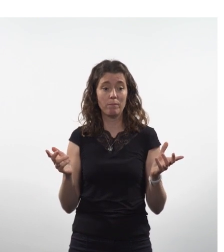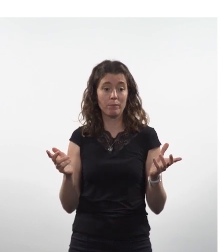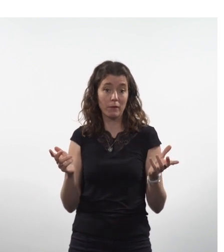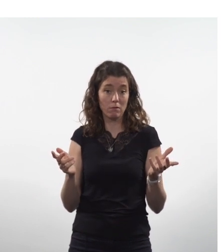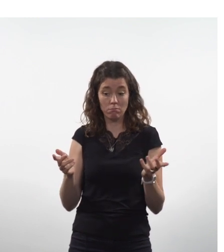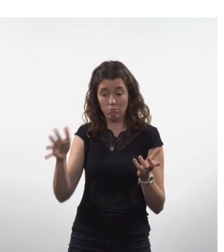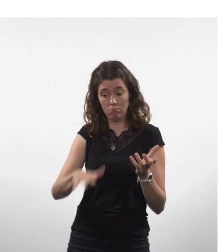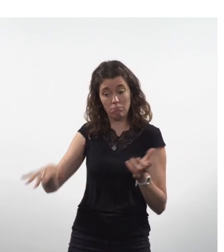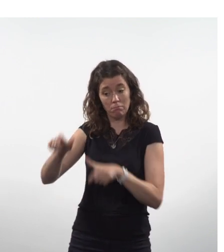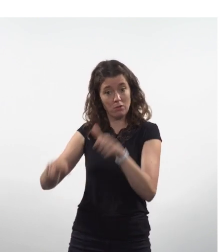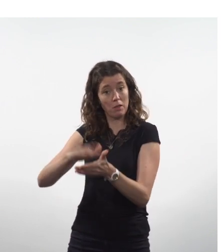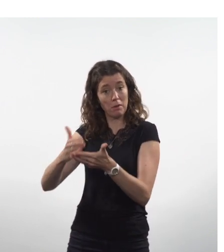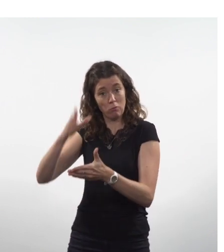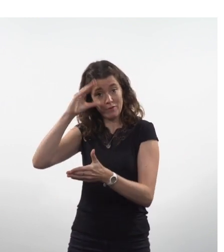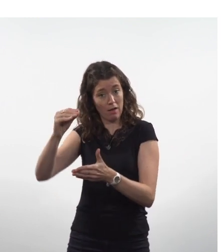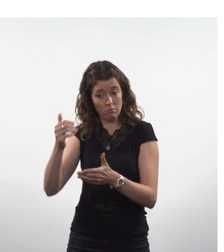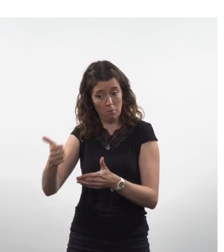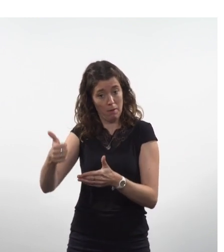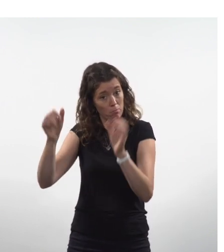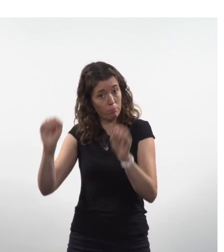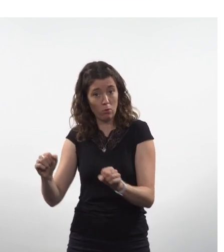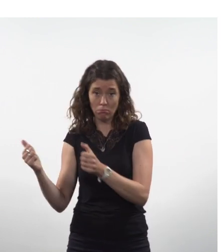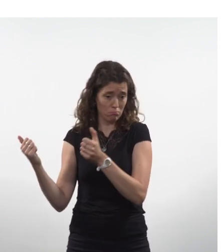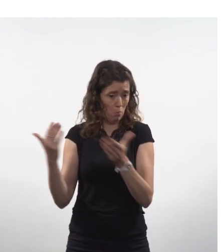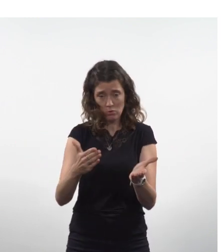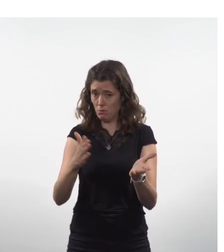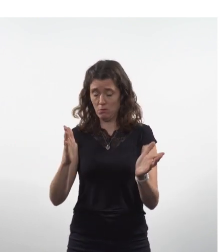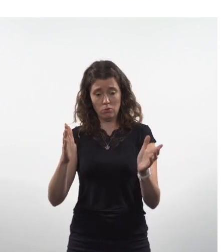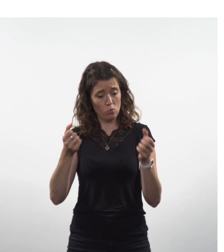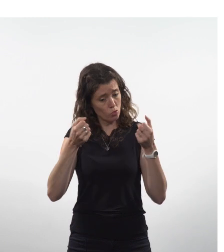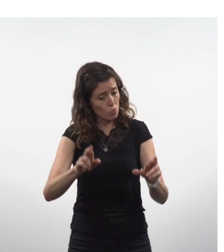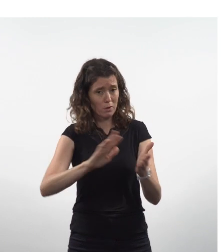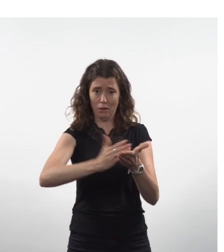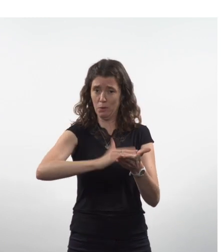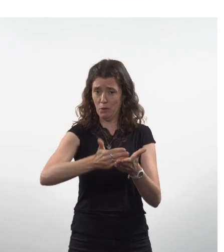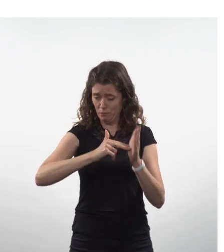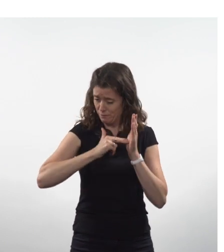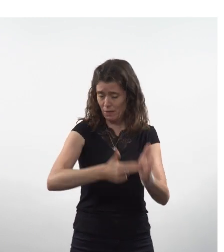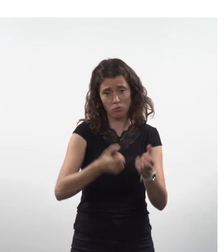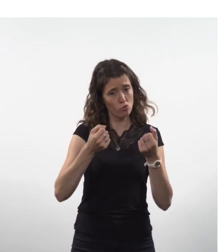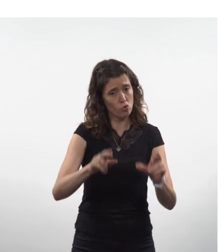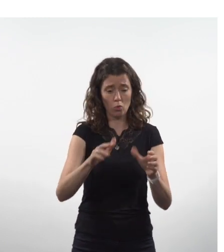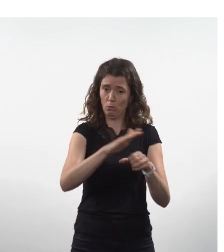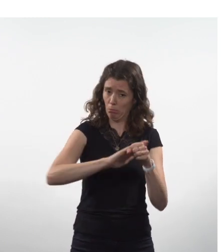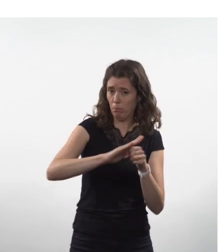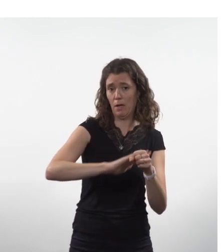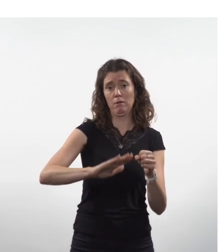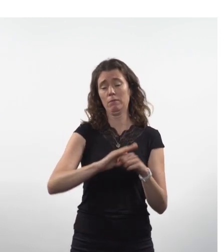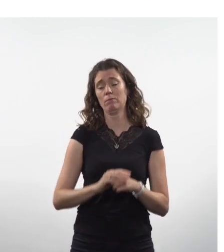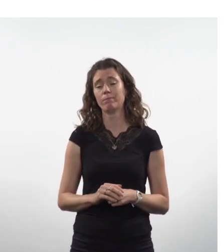les interprètes professionnels sont les seuls à offrir une garantie de traduction fidèle de ce qui se passe.